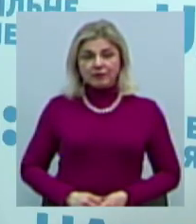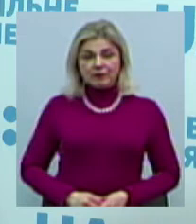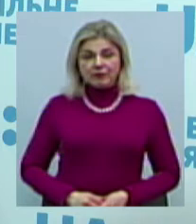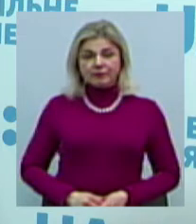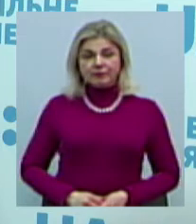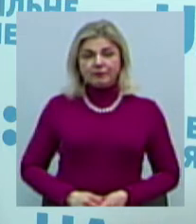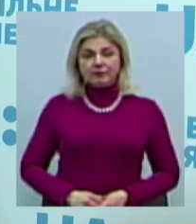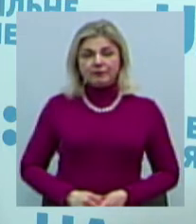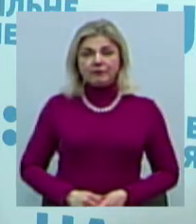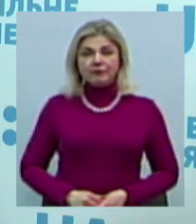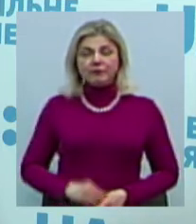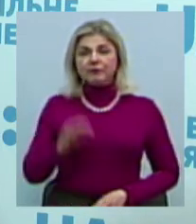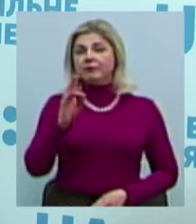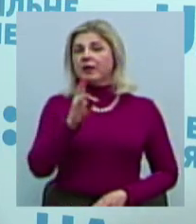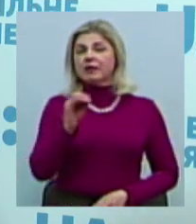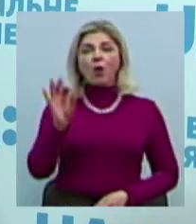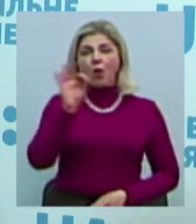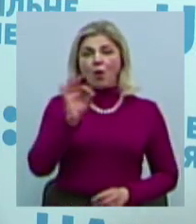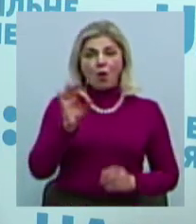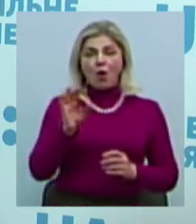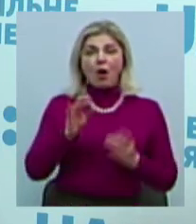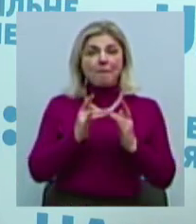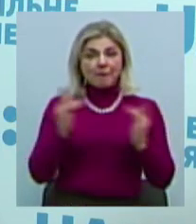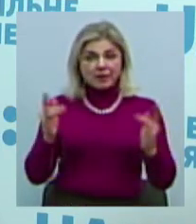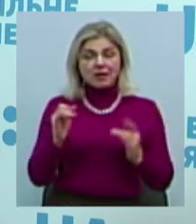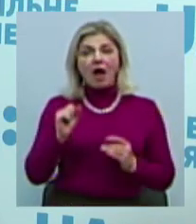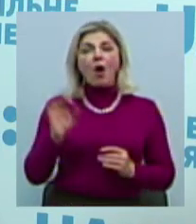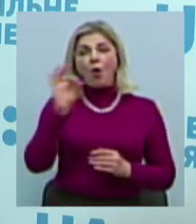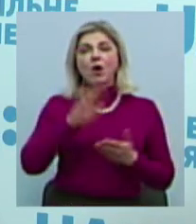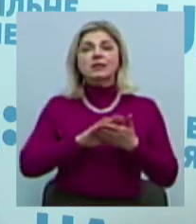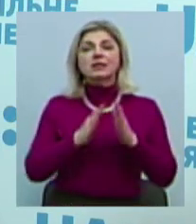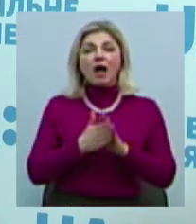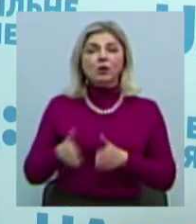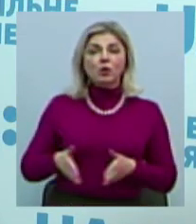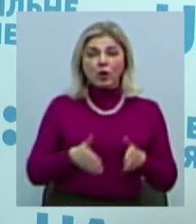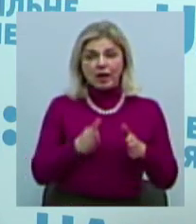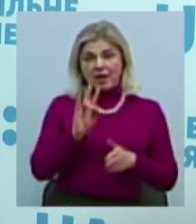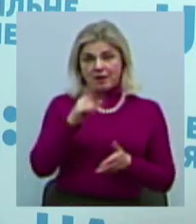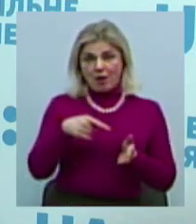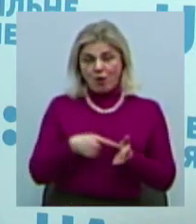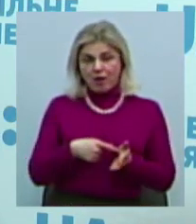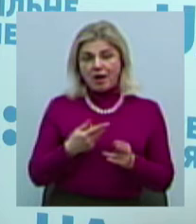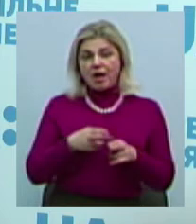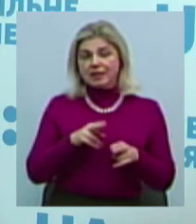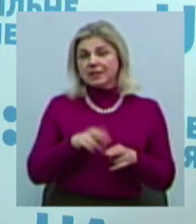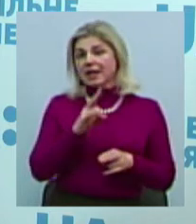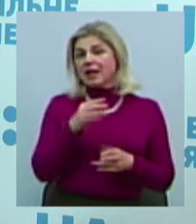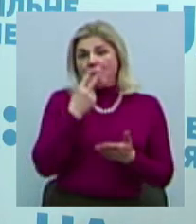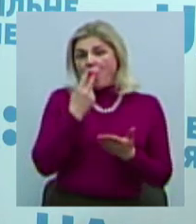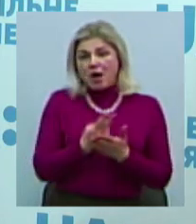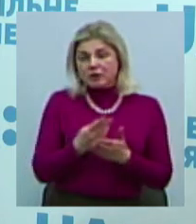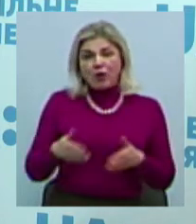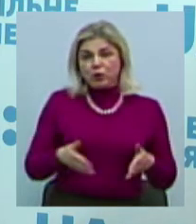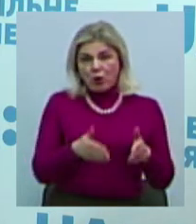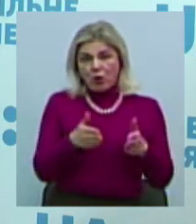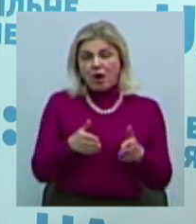Про, ну, вже не про міст, але про стан доріг в Миколаєві. Можливо, це не найбільш показова дорога, не